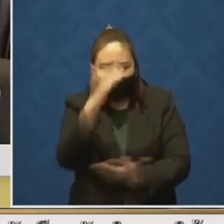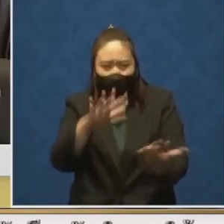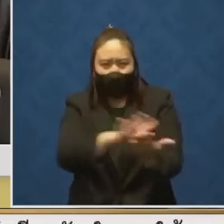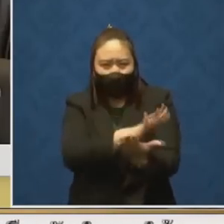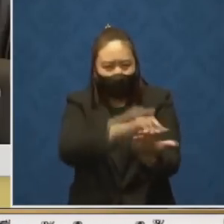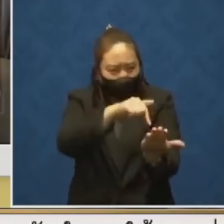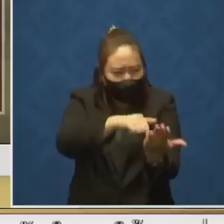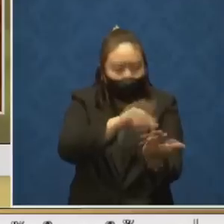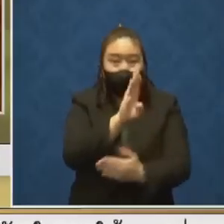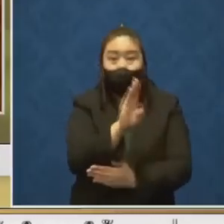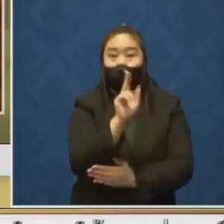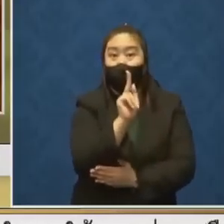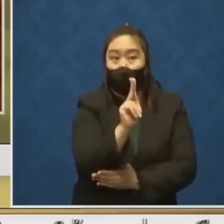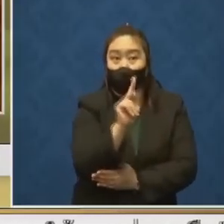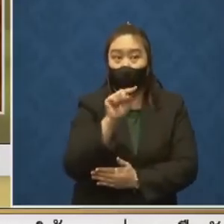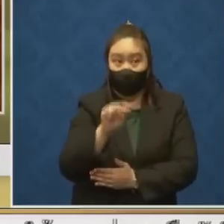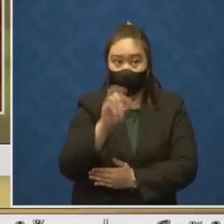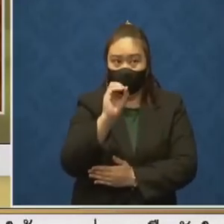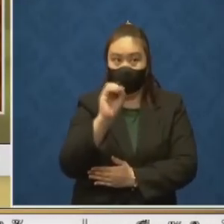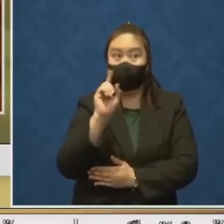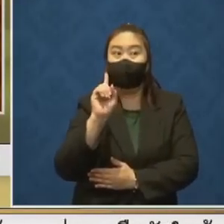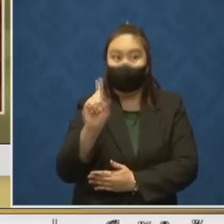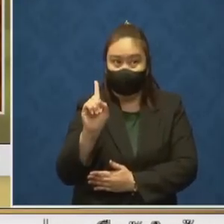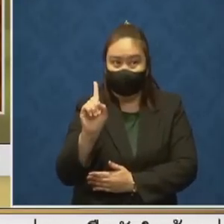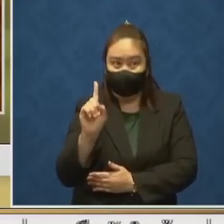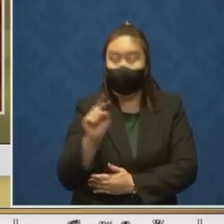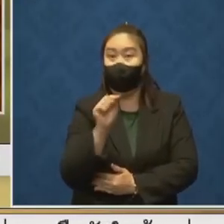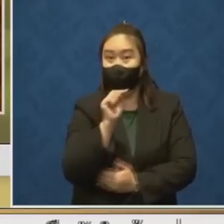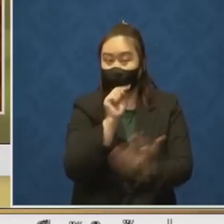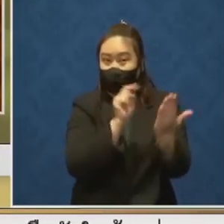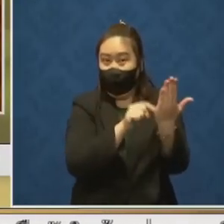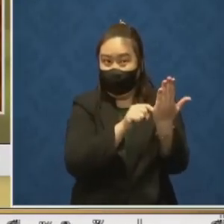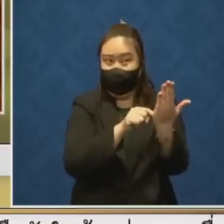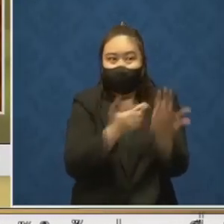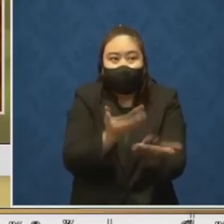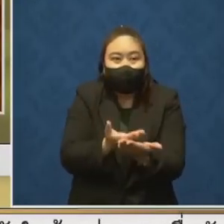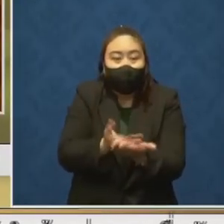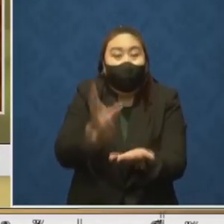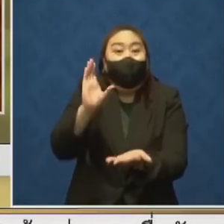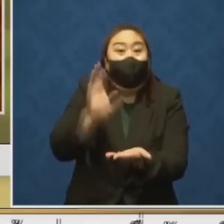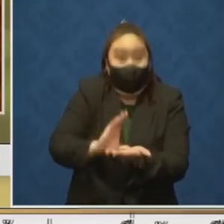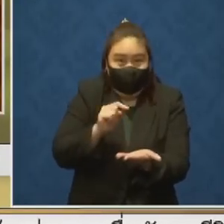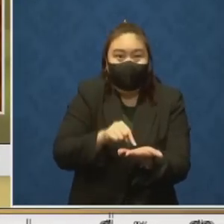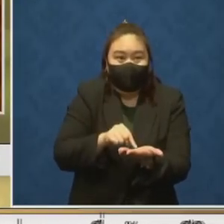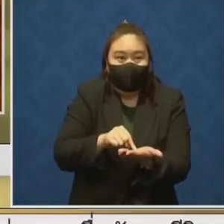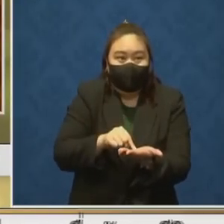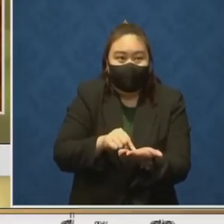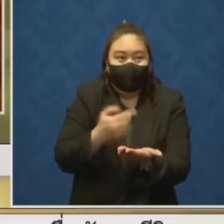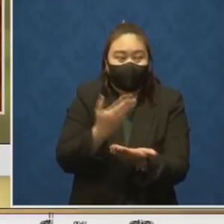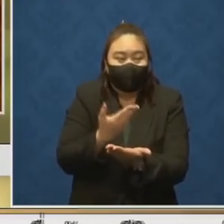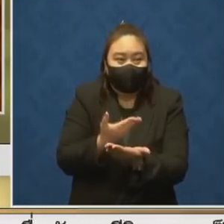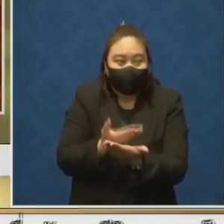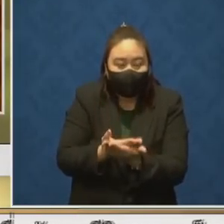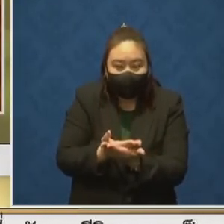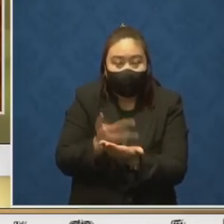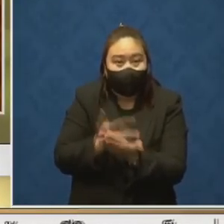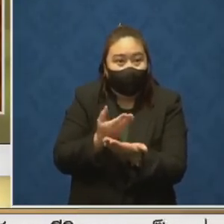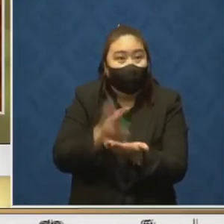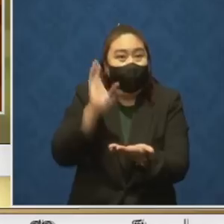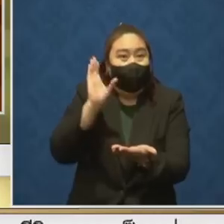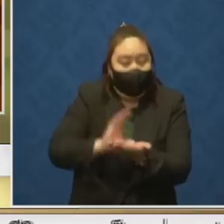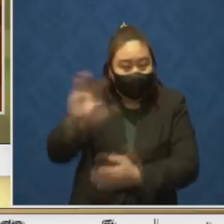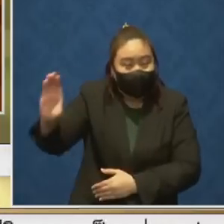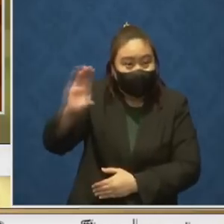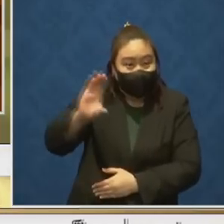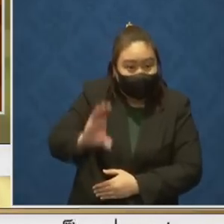01 ซึงเป็นเอกสารที่ได้แสดงวงเงินงบประมาณที่ได้รบจัดสัน และแสดงราค